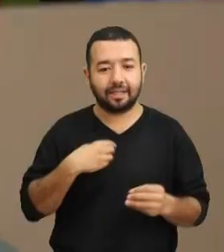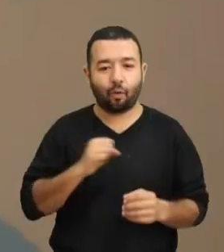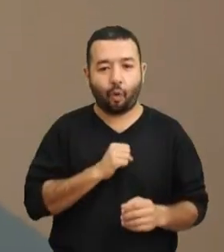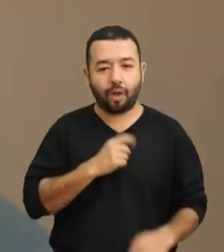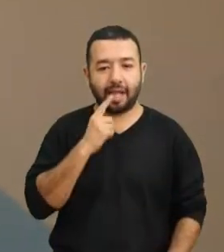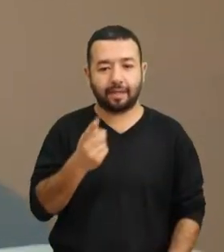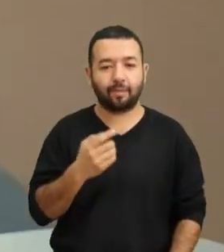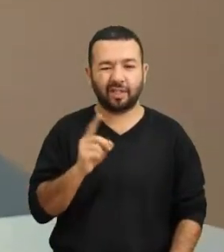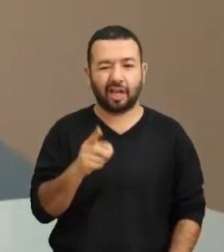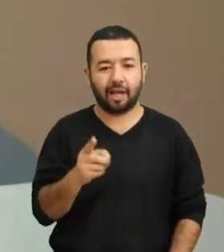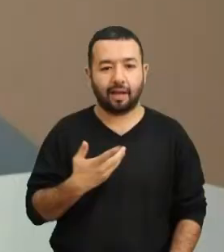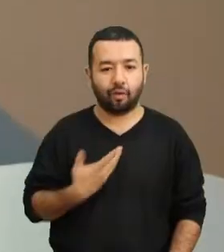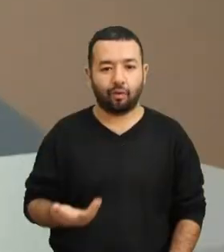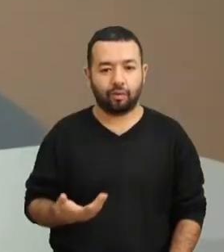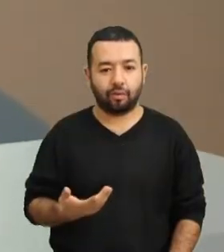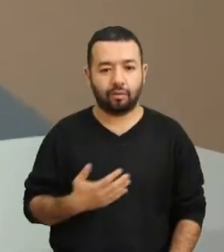yaptım.